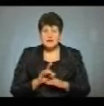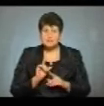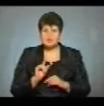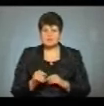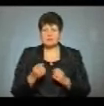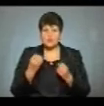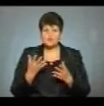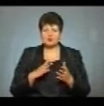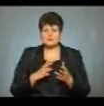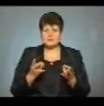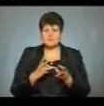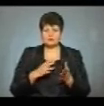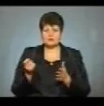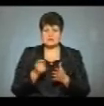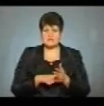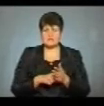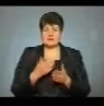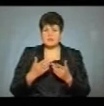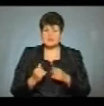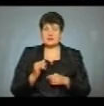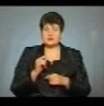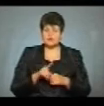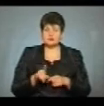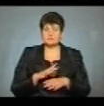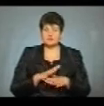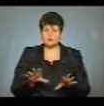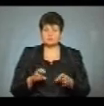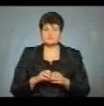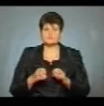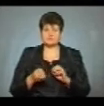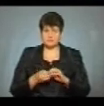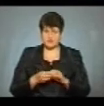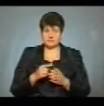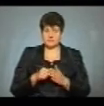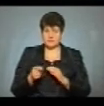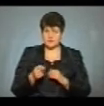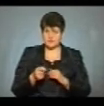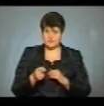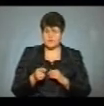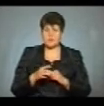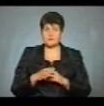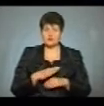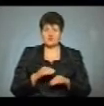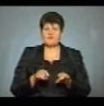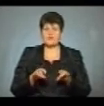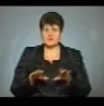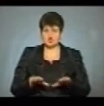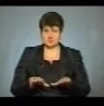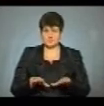його потрібно було закривати. Однак, для того, щоб уникнути колапсу по місту Тернопіль, було вирішено